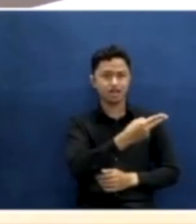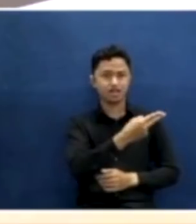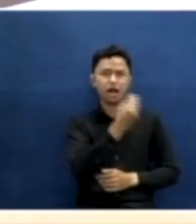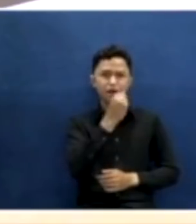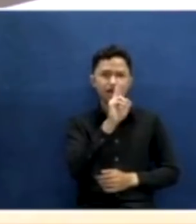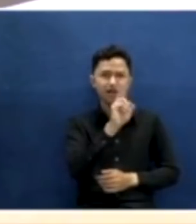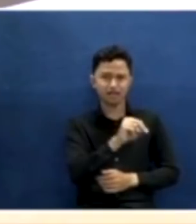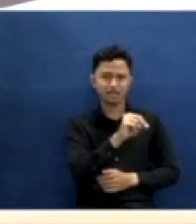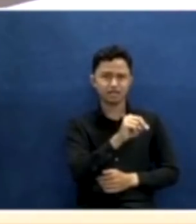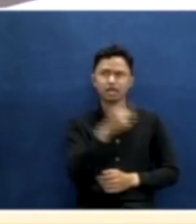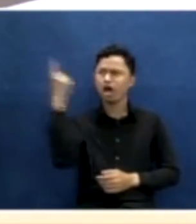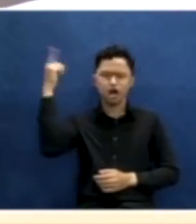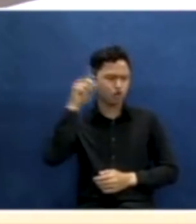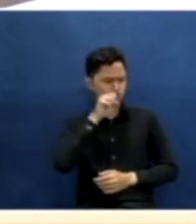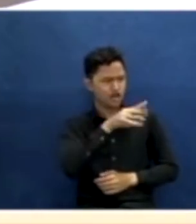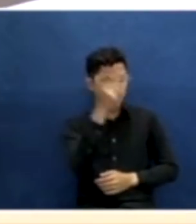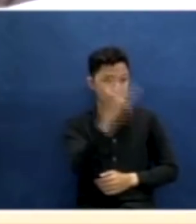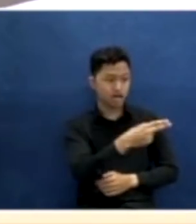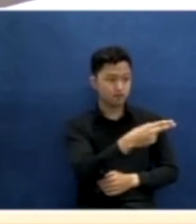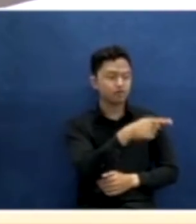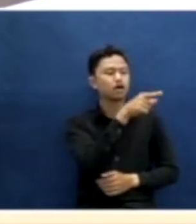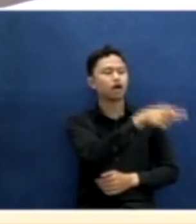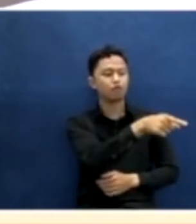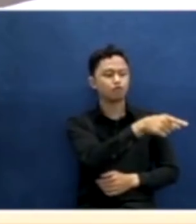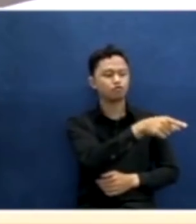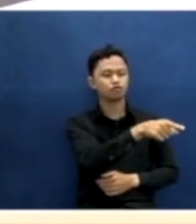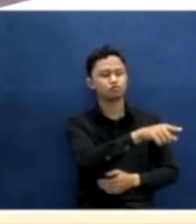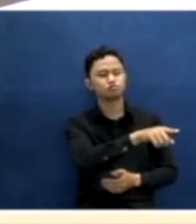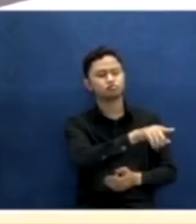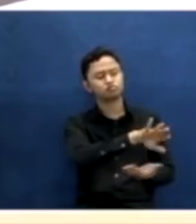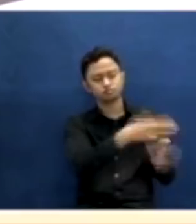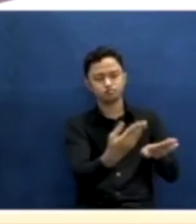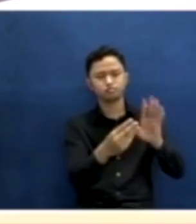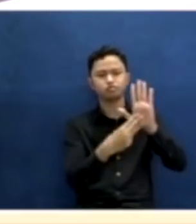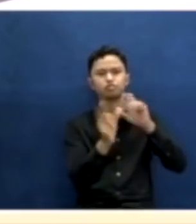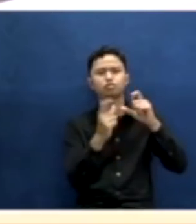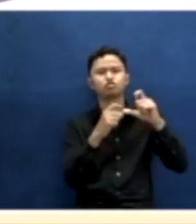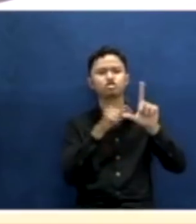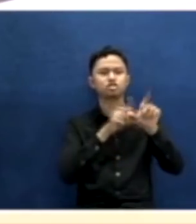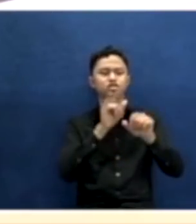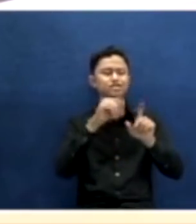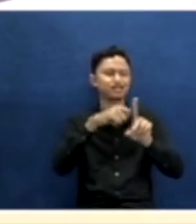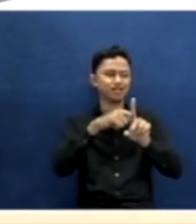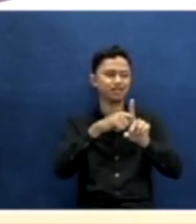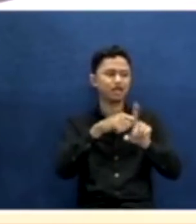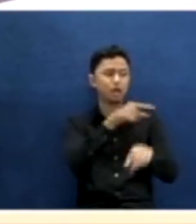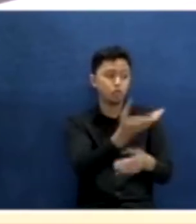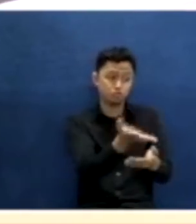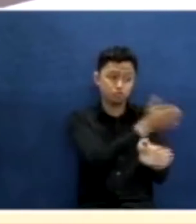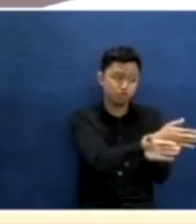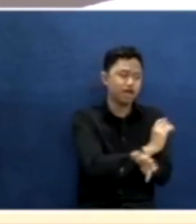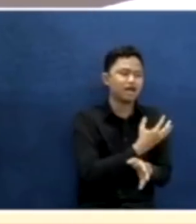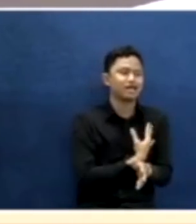bangkit setelah diharamkan oleh aku in Hongkong namun Firaun kamu akan jatuh kepada perkara kemusyrikan kembali setelah kalian beriman disitu